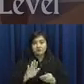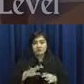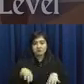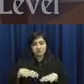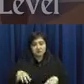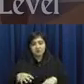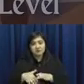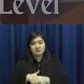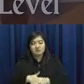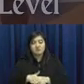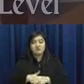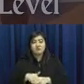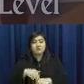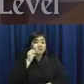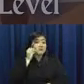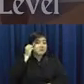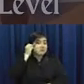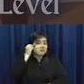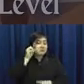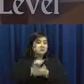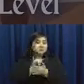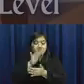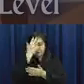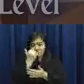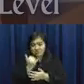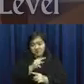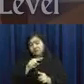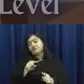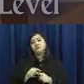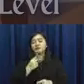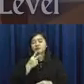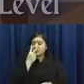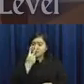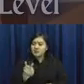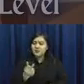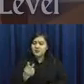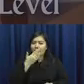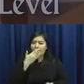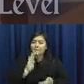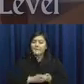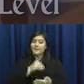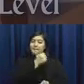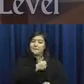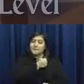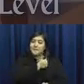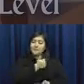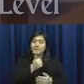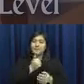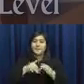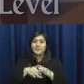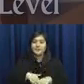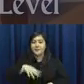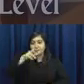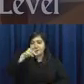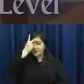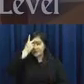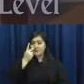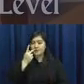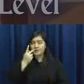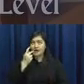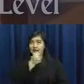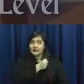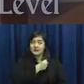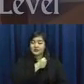sa pagsaway, kapag may nakitang pangit sa anak, ay matindi. Matindi kung sumaway. Yeah. Parang hindi mo